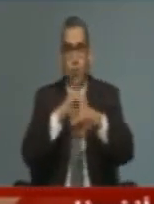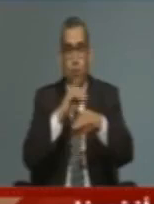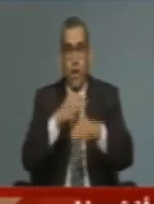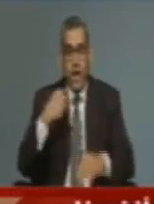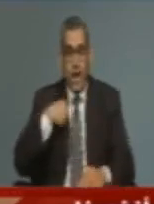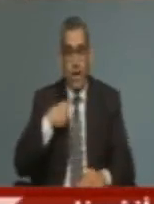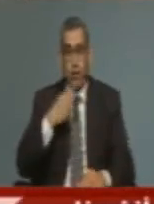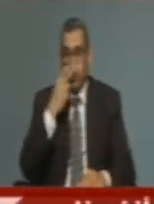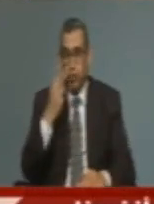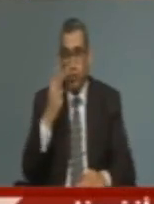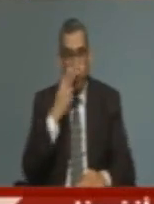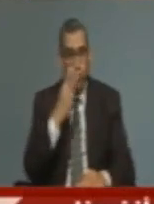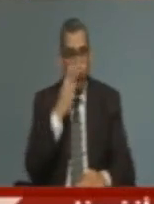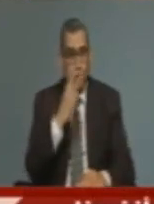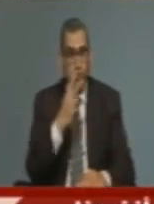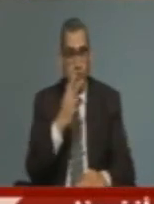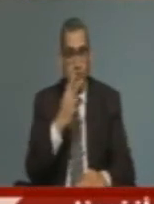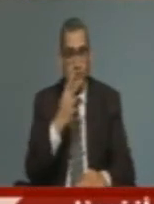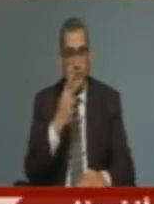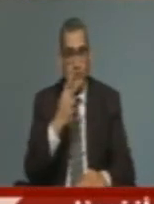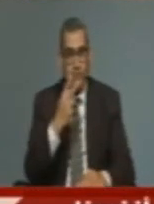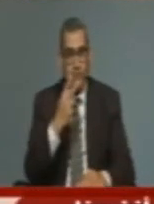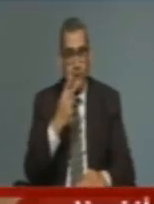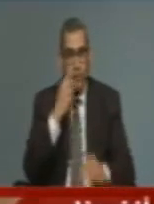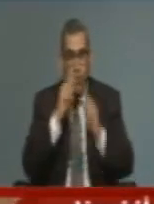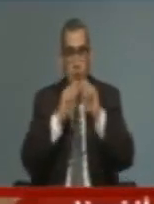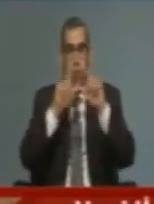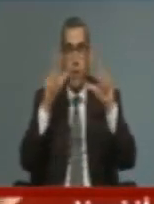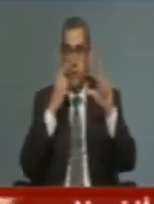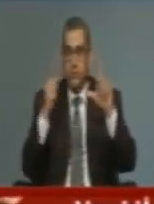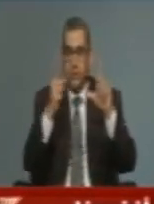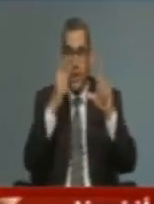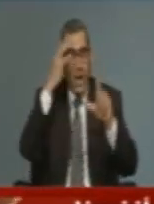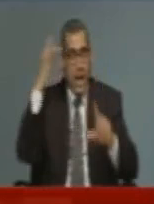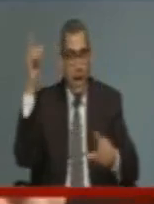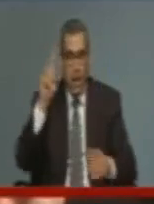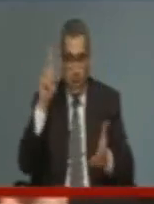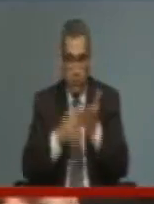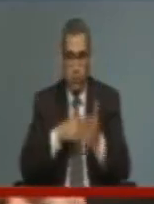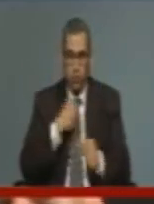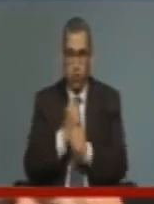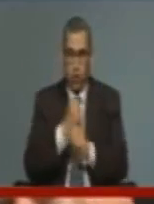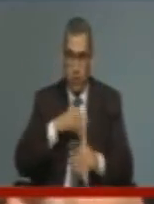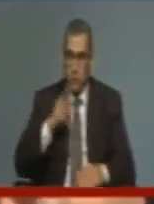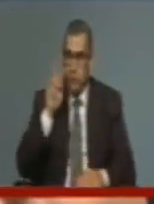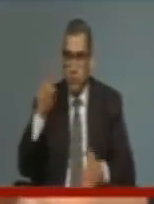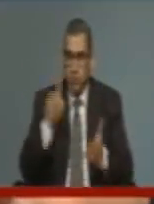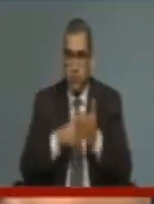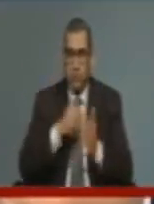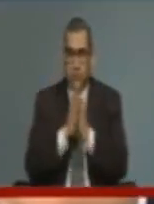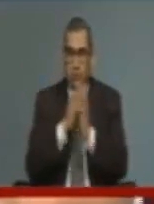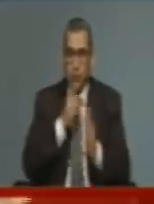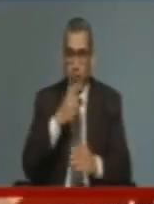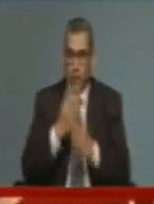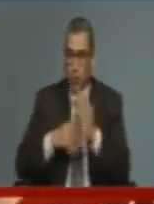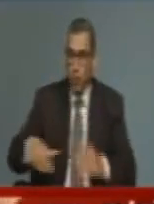بنشوفه هو مش صوره يعني خياليه لا دي صوره طبيعيه. فاسمح لي بالنيابه عنهم بكل